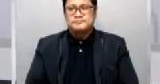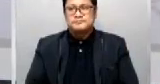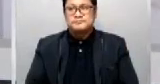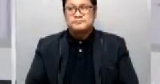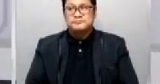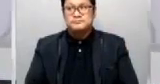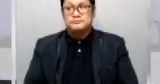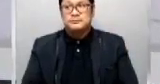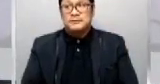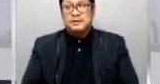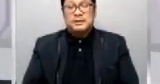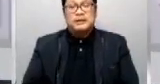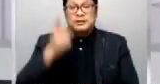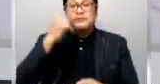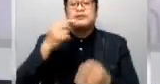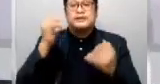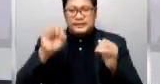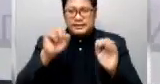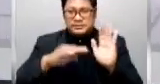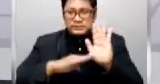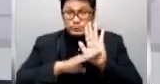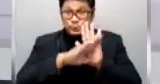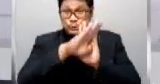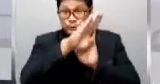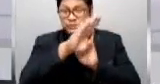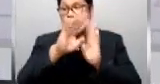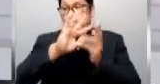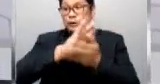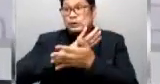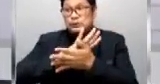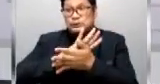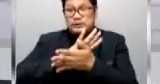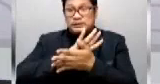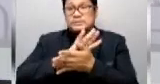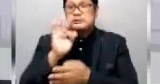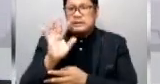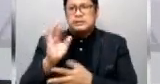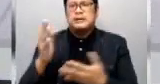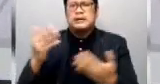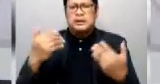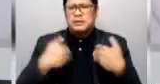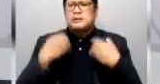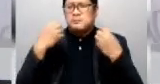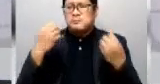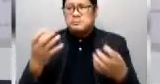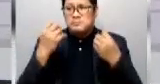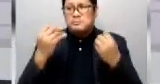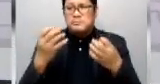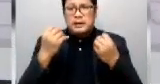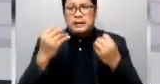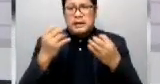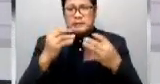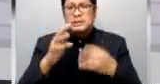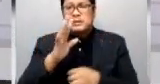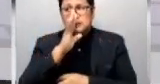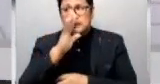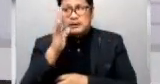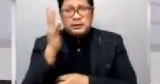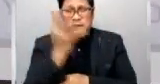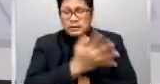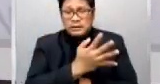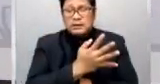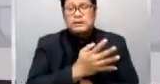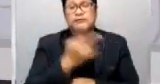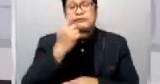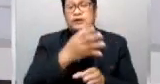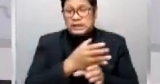na namang kaso ng COVID-19, marami pa rin ang tila binabaliwala ang kahalagahan ng